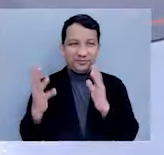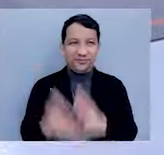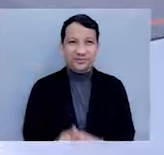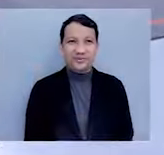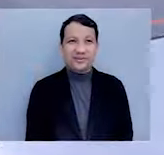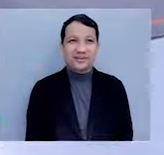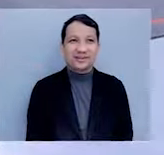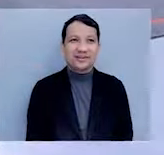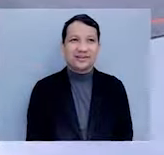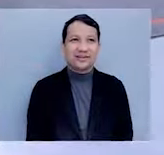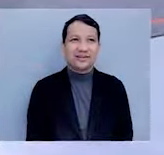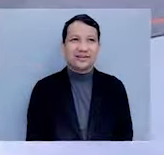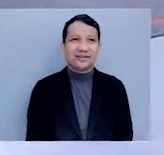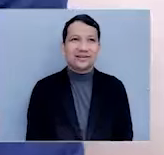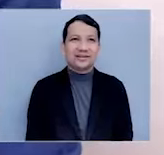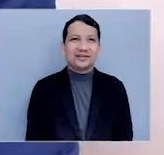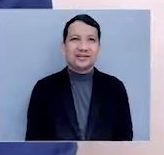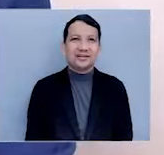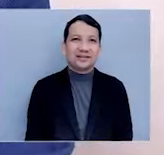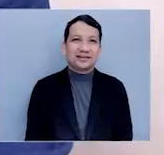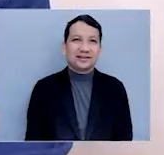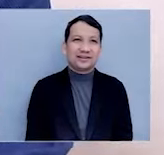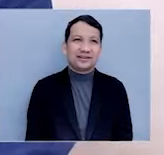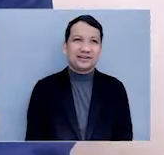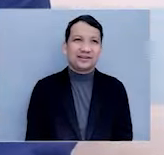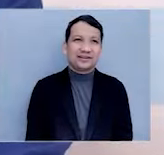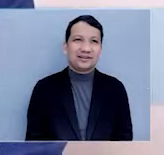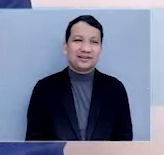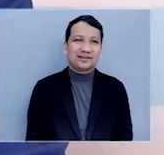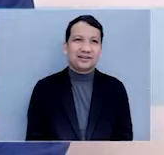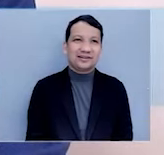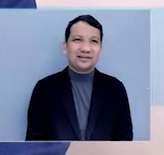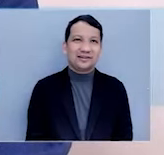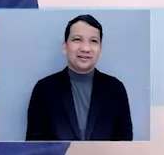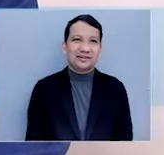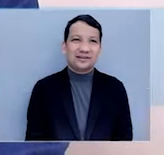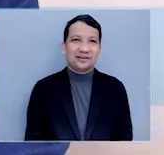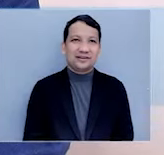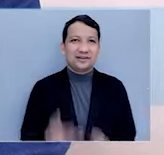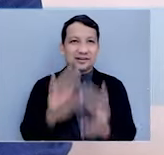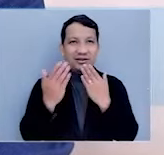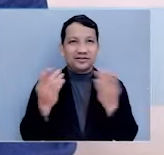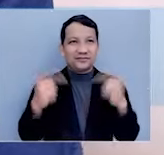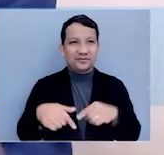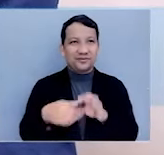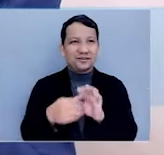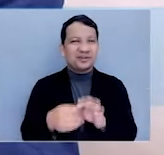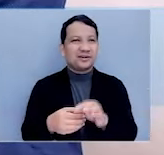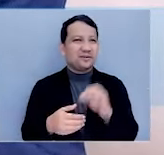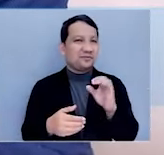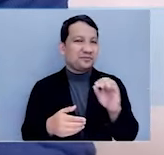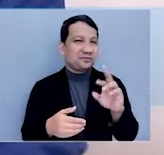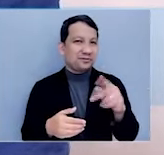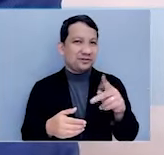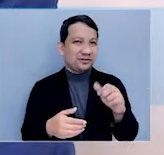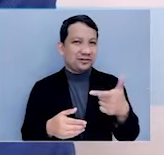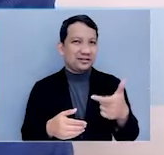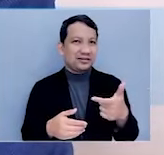Wency Villanueva. Good morning, Wency. Sir Wency. Congratulations, Thank you so champion. Much. Thank you so much. Ang galing.